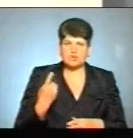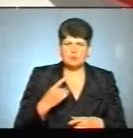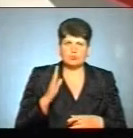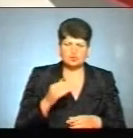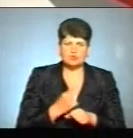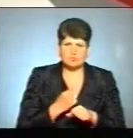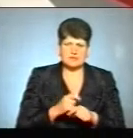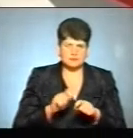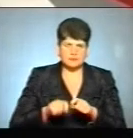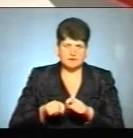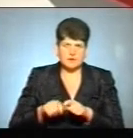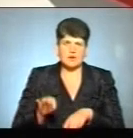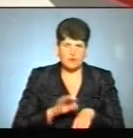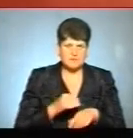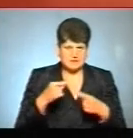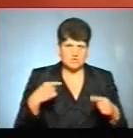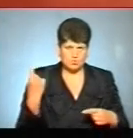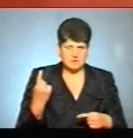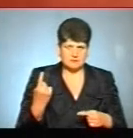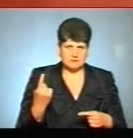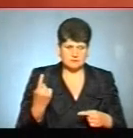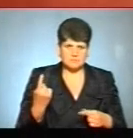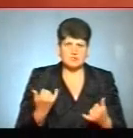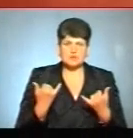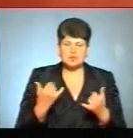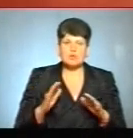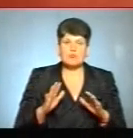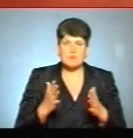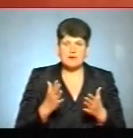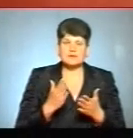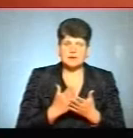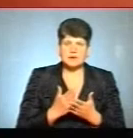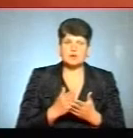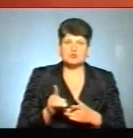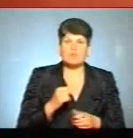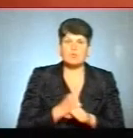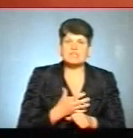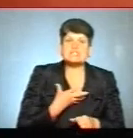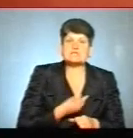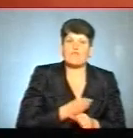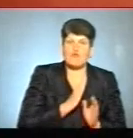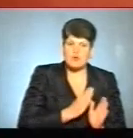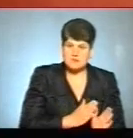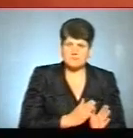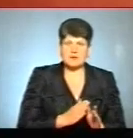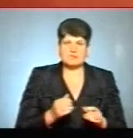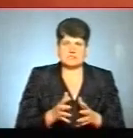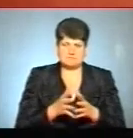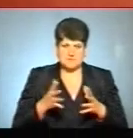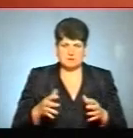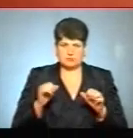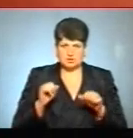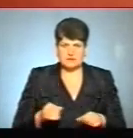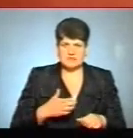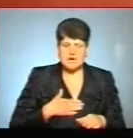робити тести також хворим з інших областей? На даний момент де про те мова, щоб робити своїм. Ми зараз збільшили потужність